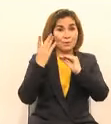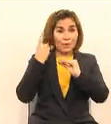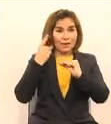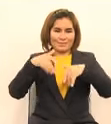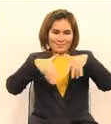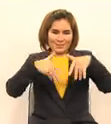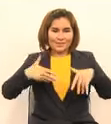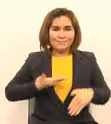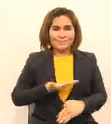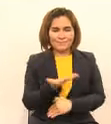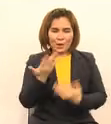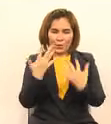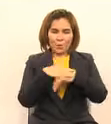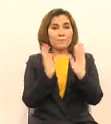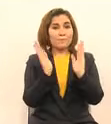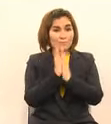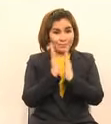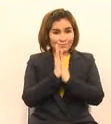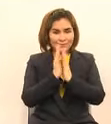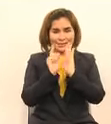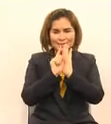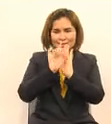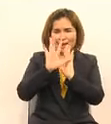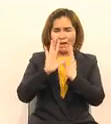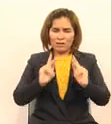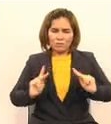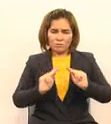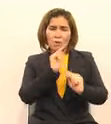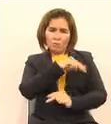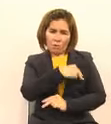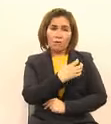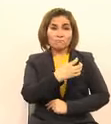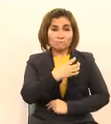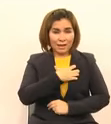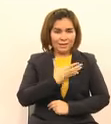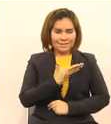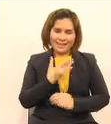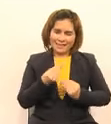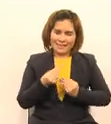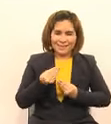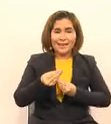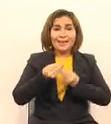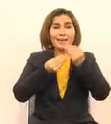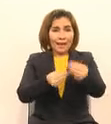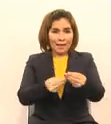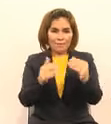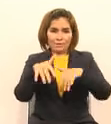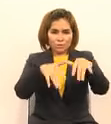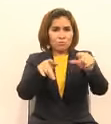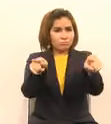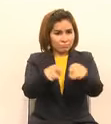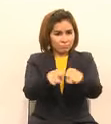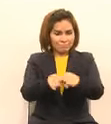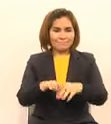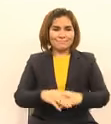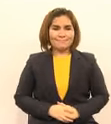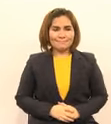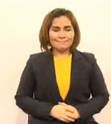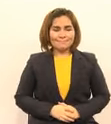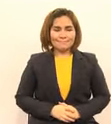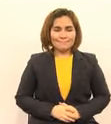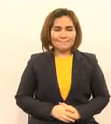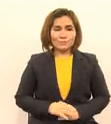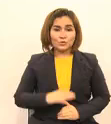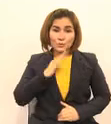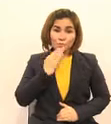ชาชนปรบมือให้แต่ว่ากระทรวงสาธารณสุขเองก็อยากให้เสียงปรบมือนั้นกลับคืนไปหาประชาชนทุกท่านเหมือนกันนะครับว่า